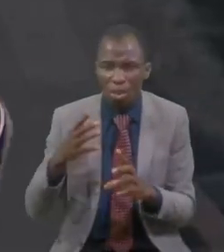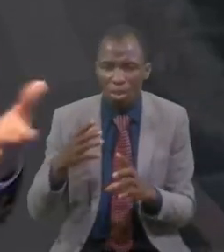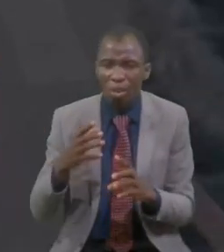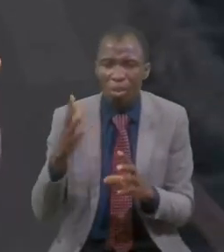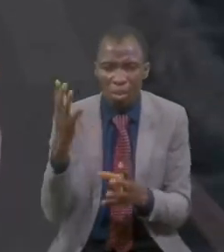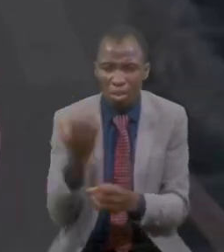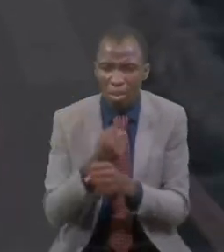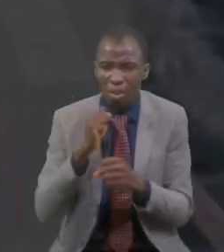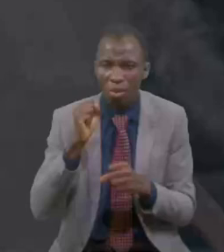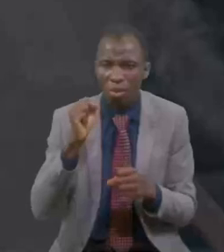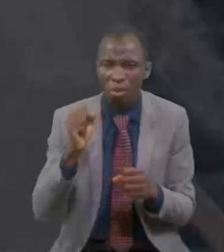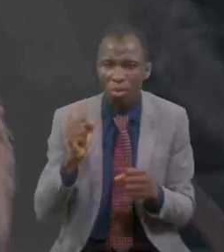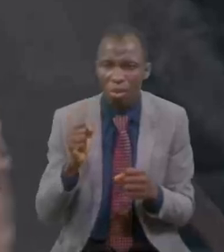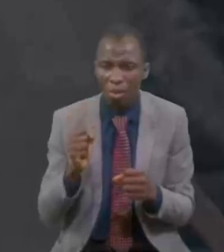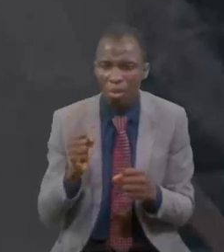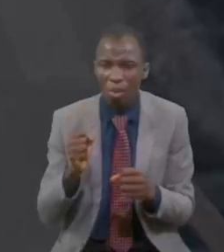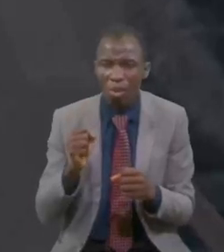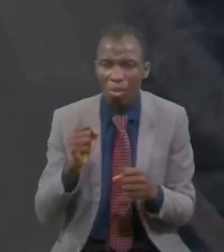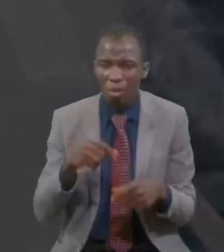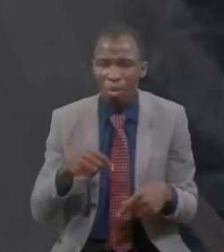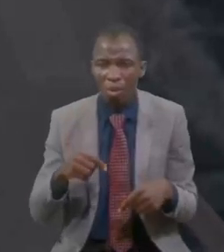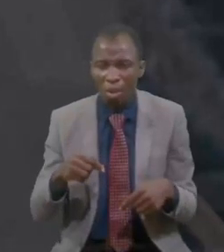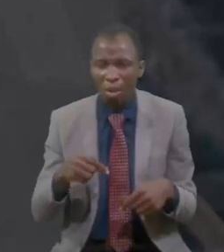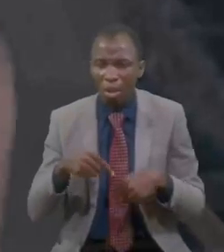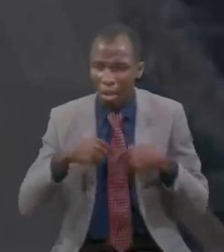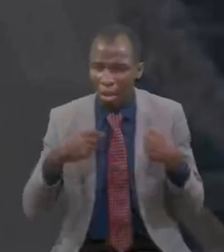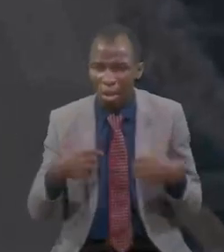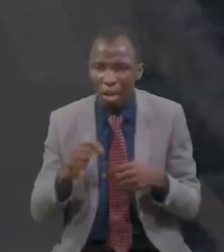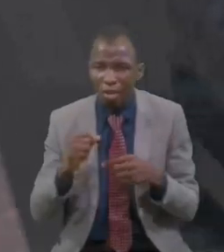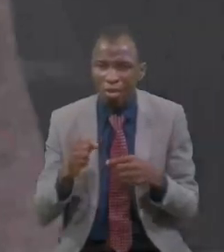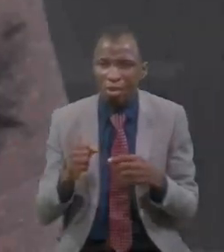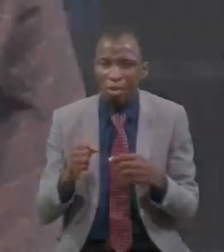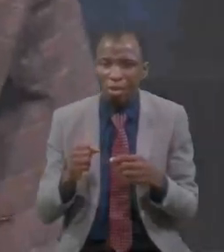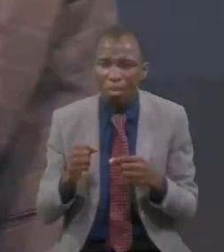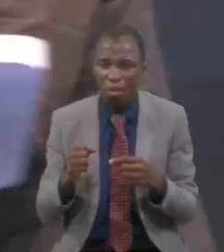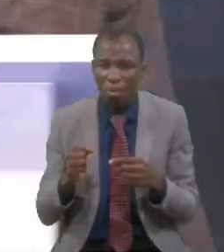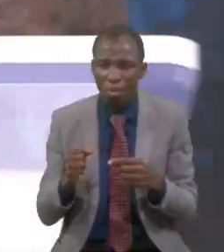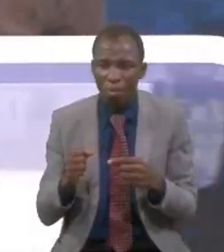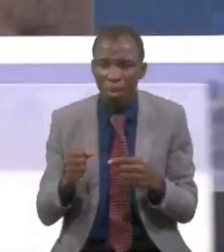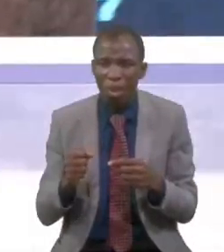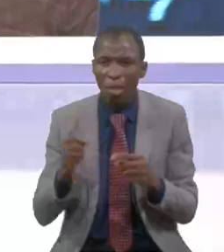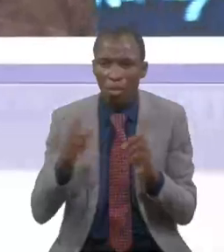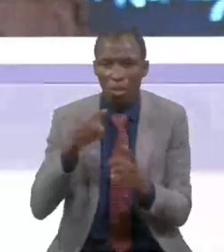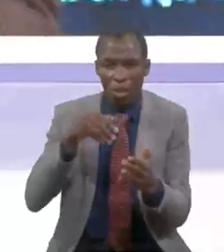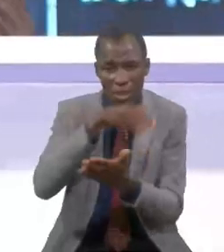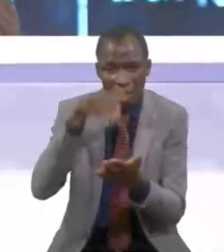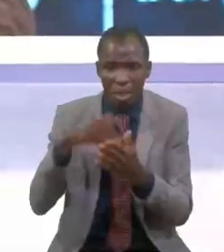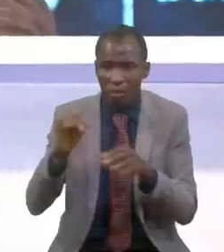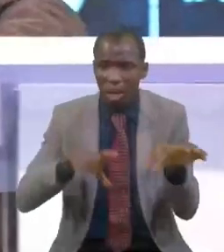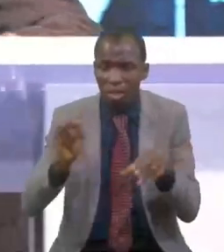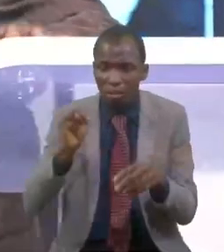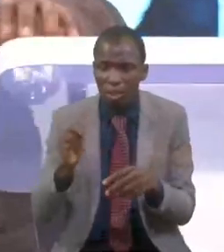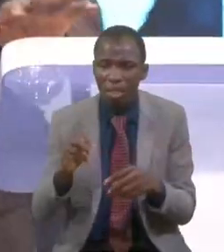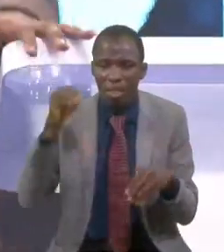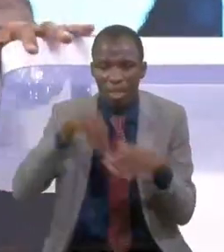cœur est le centre de toute activité des actions de votre vie si vous devez faire cela et